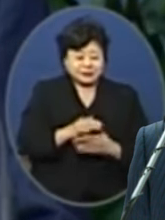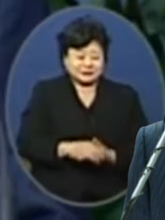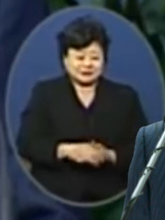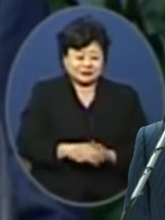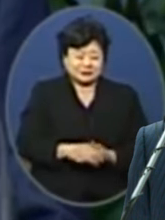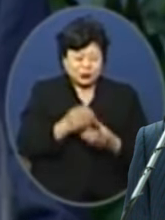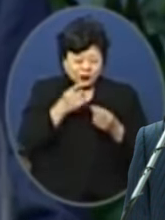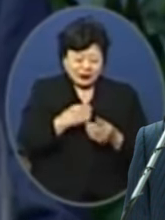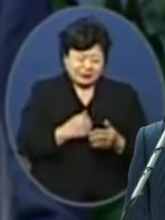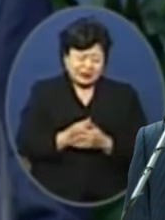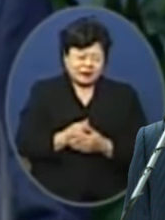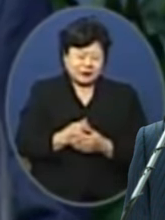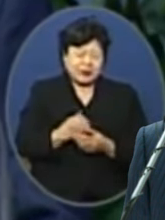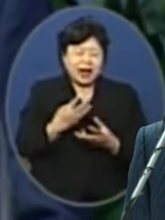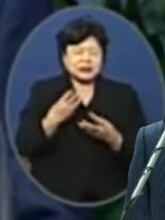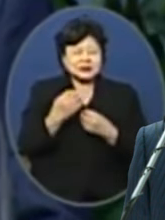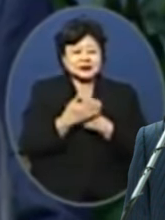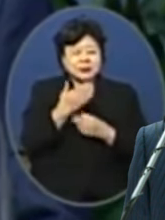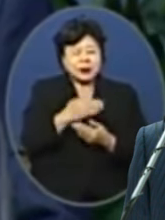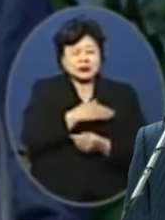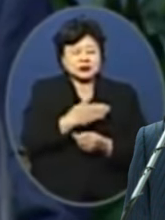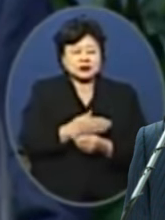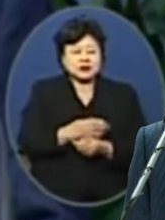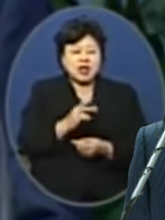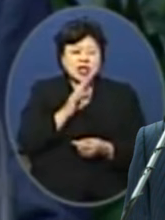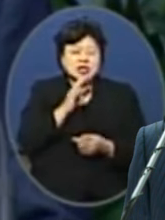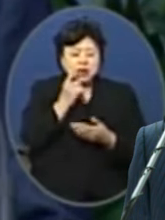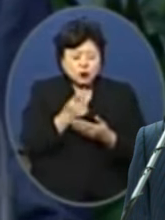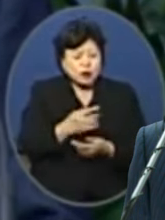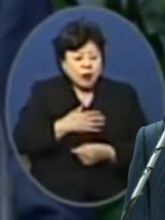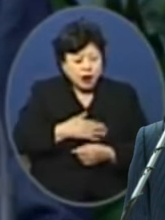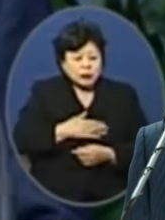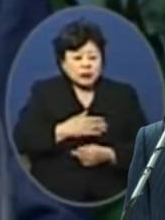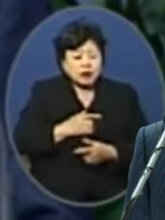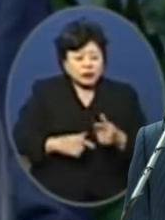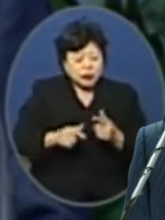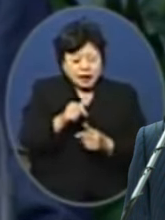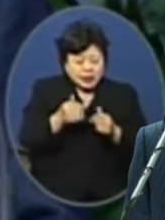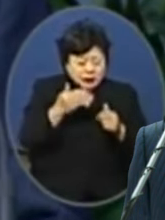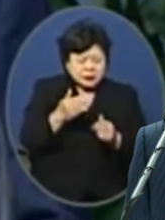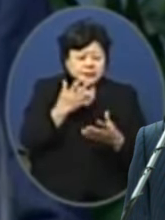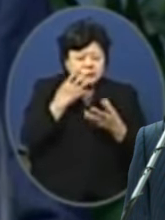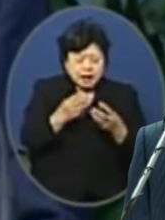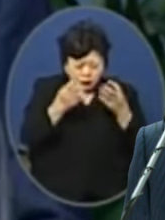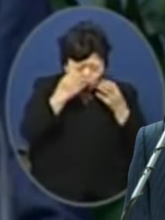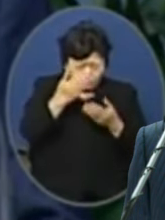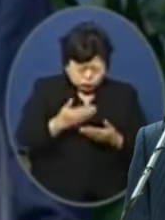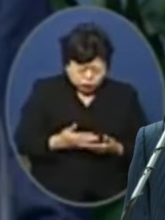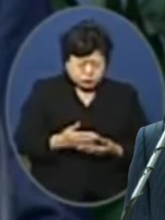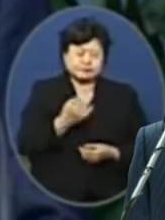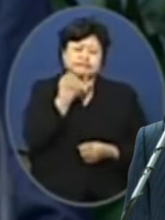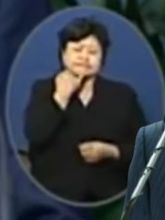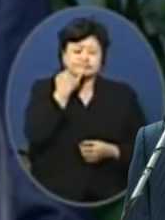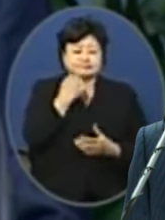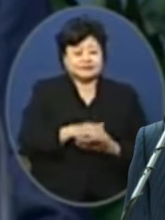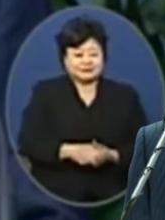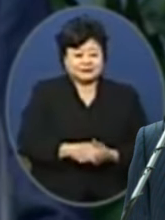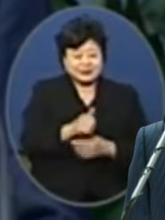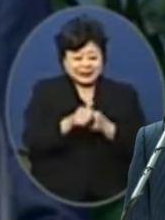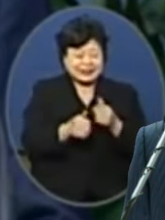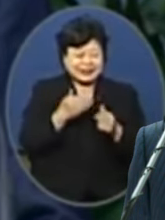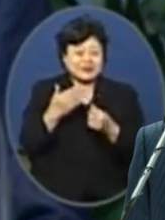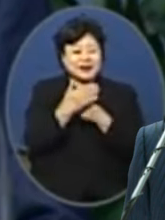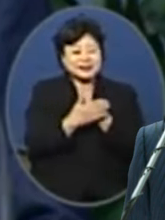때문에 내가 더 많은 은혜를 받고 더 큰 능력과 계시가 오는 것이니까 오히려 하나님 더 많은 고난을 주셔도 좋습니다 내가